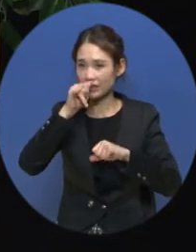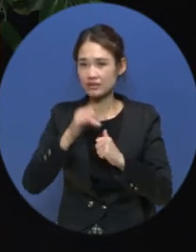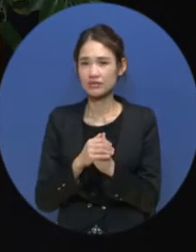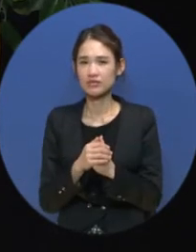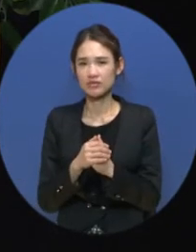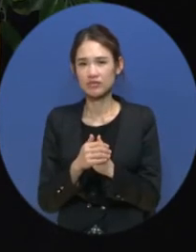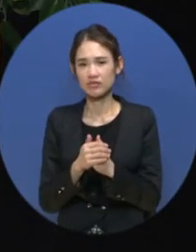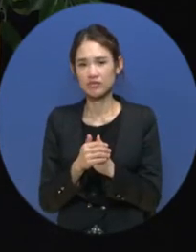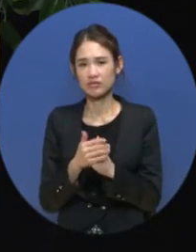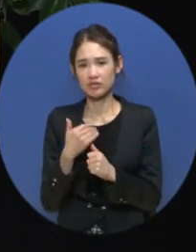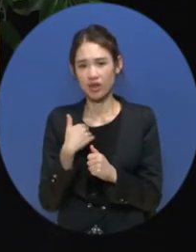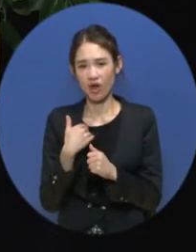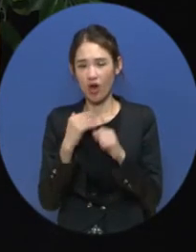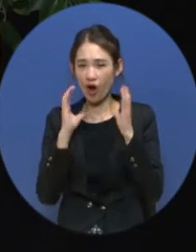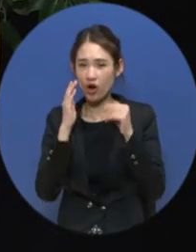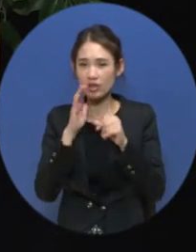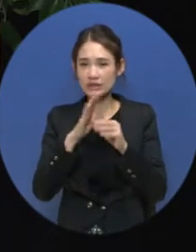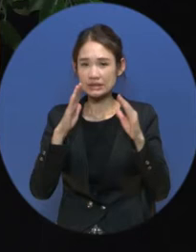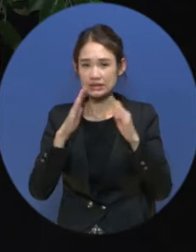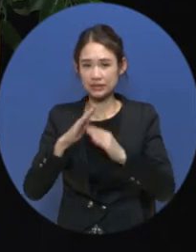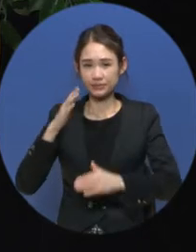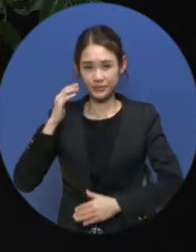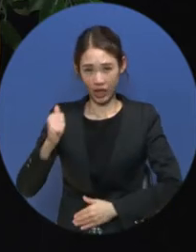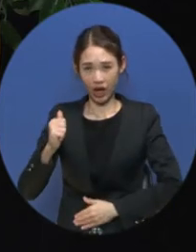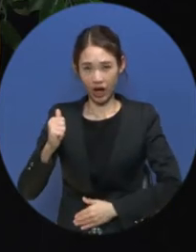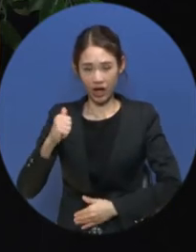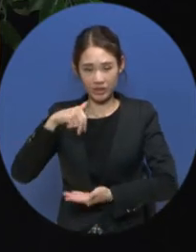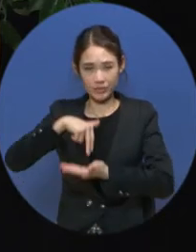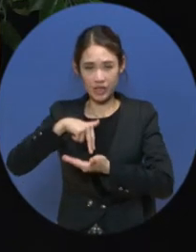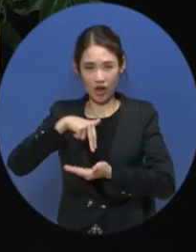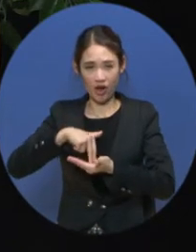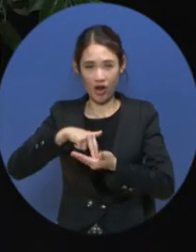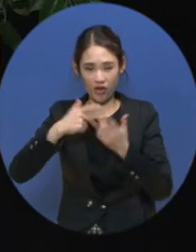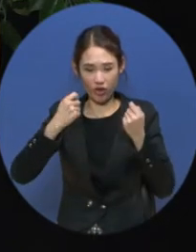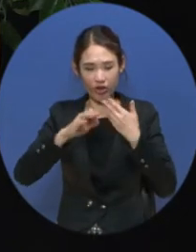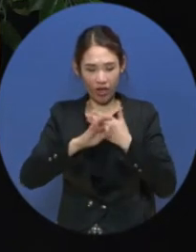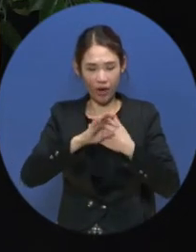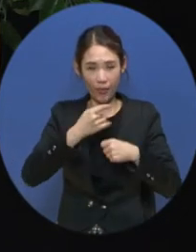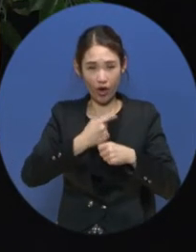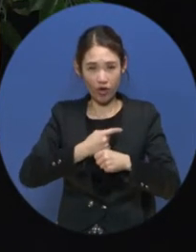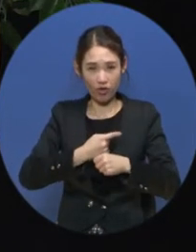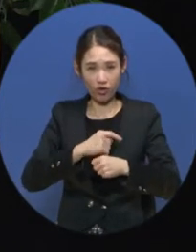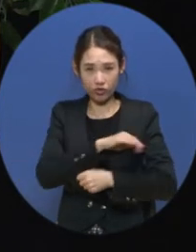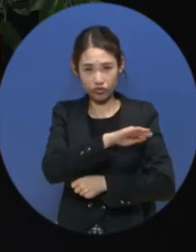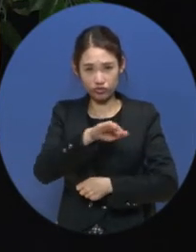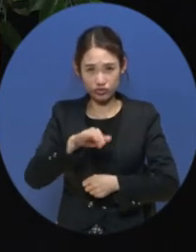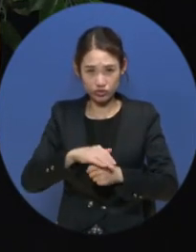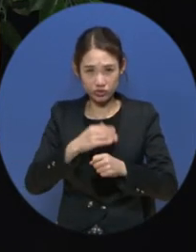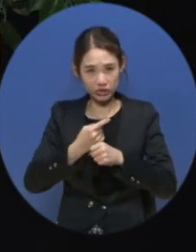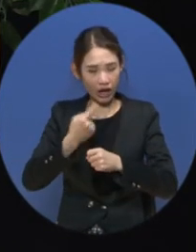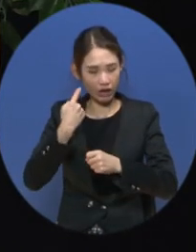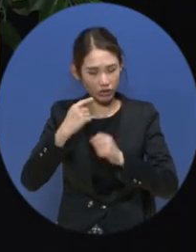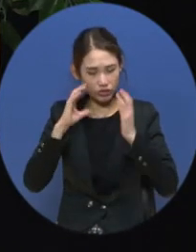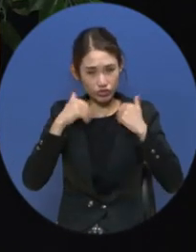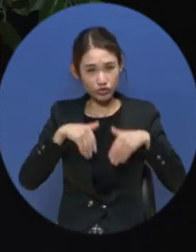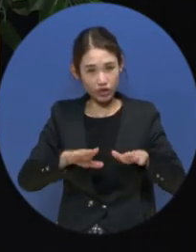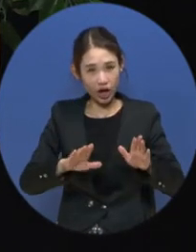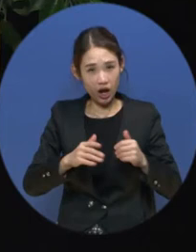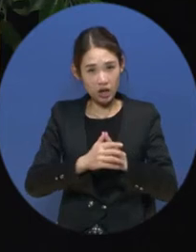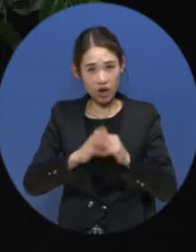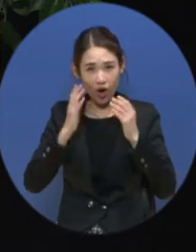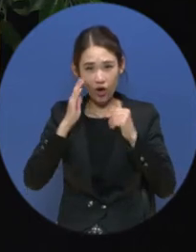네. 근데 이제 저는 어린이집 원장으로서 그렇다면 우리 어린이집에 출산을 장려하는 어떤 영향이